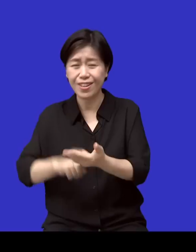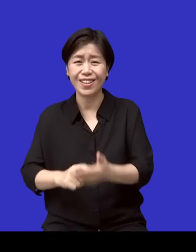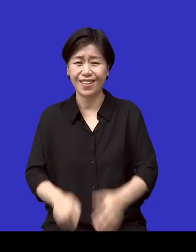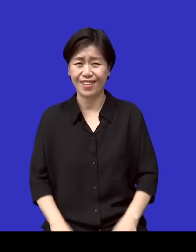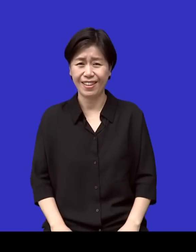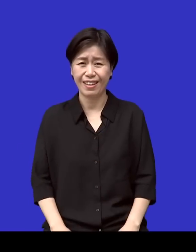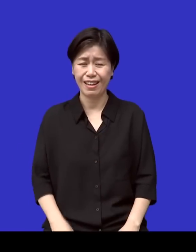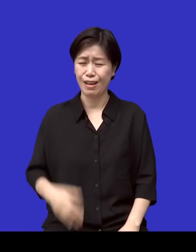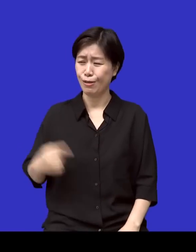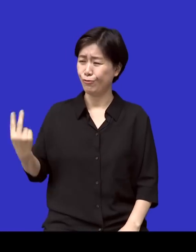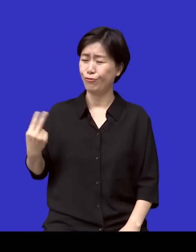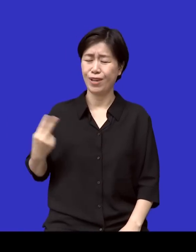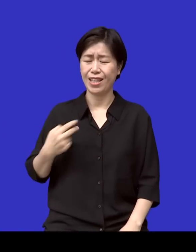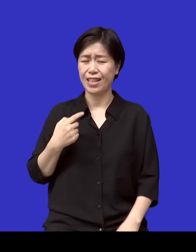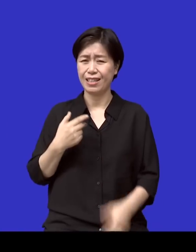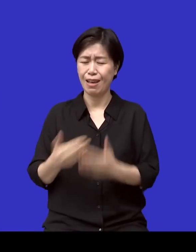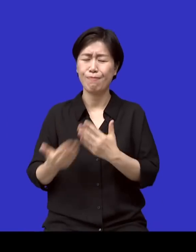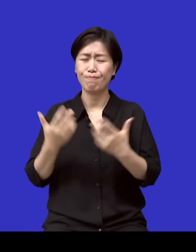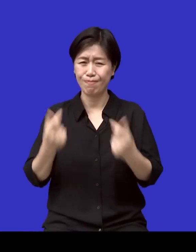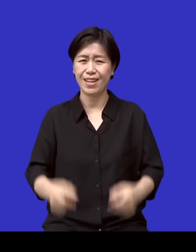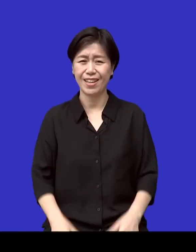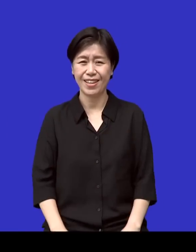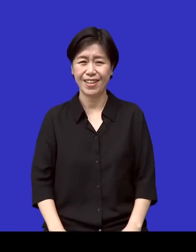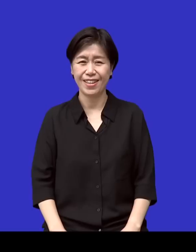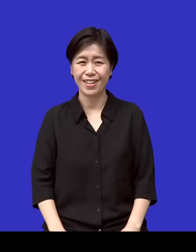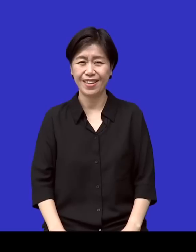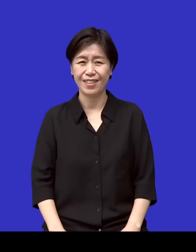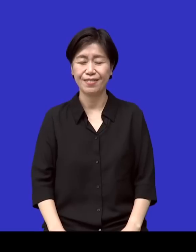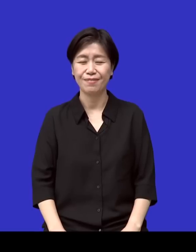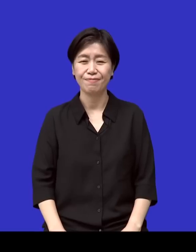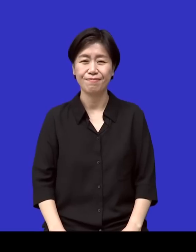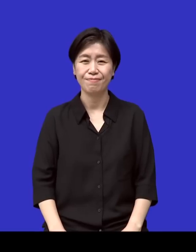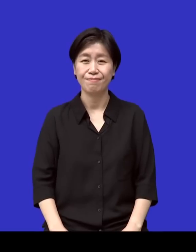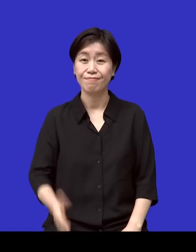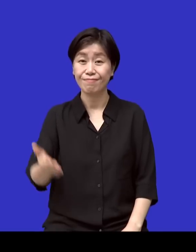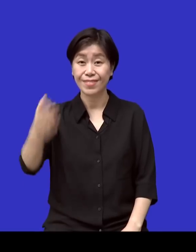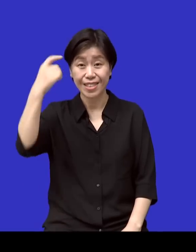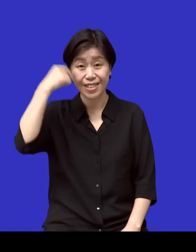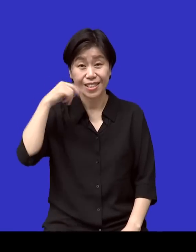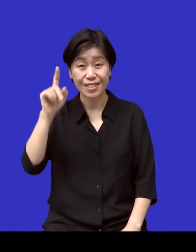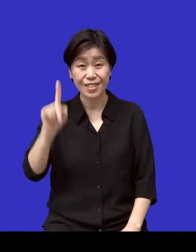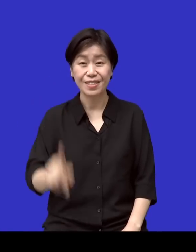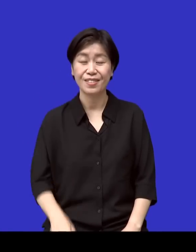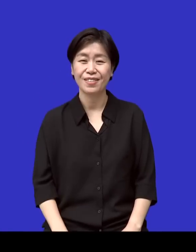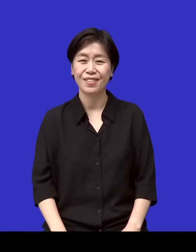쉬워요. 자, 우리 안수자매 어떻게 들으셨어요?